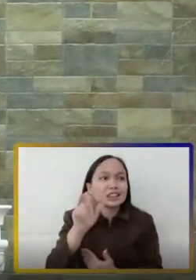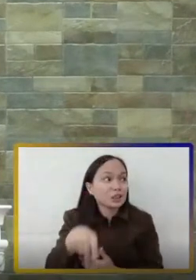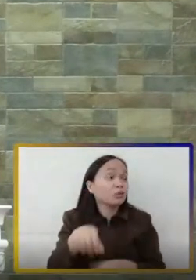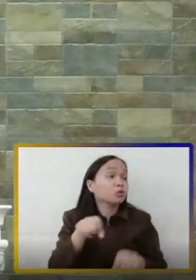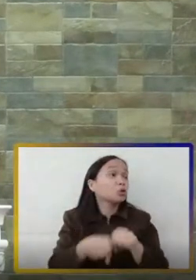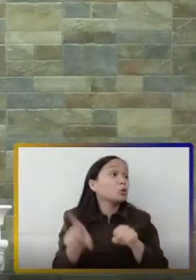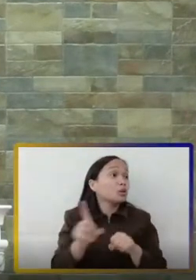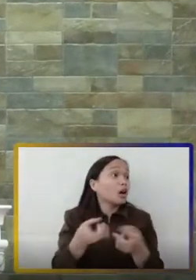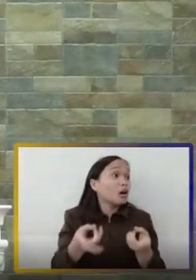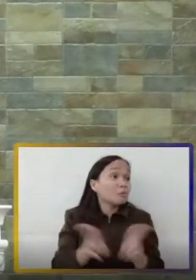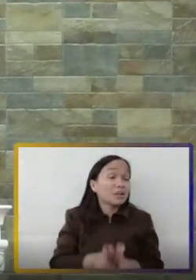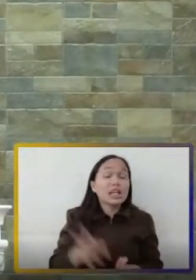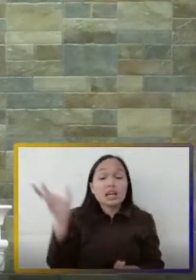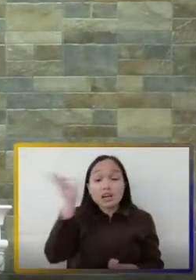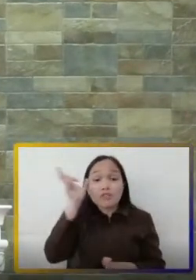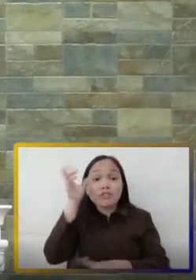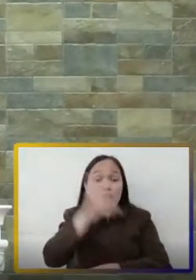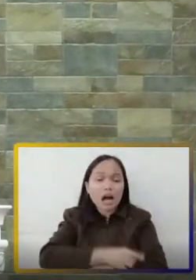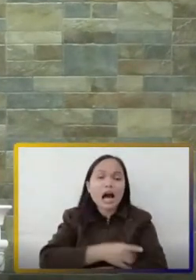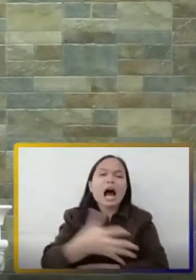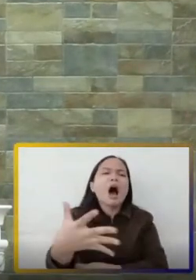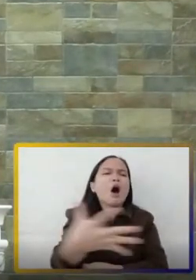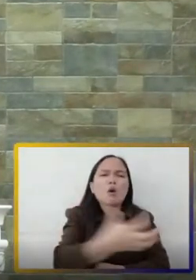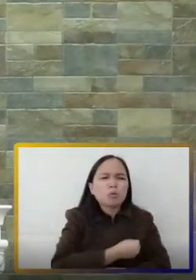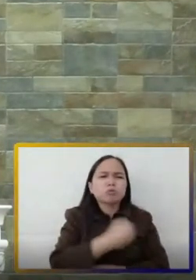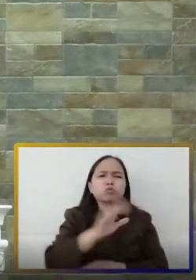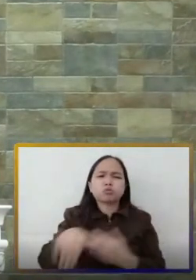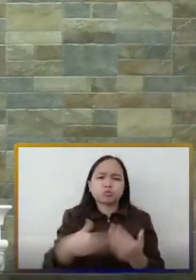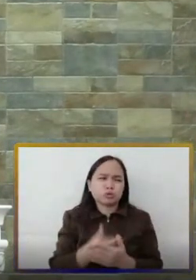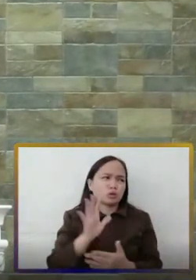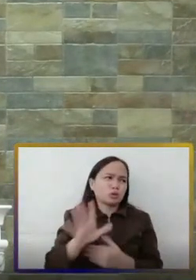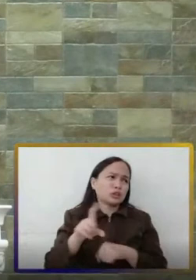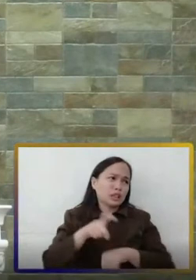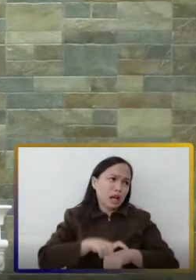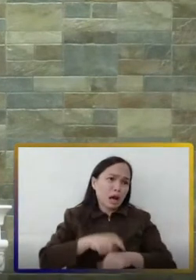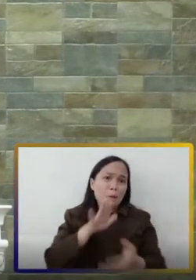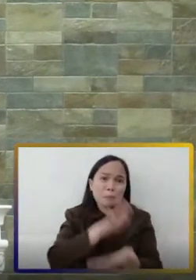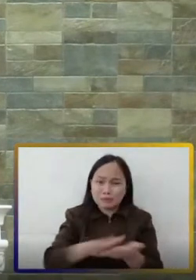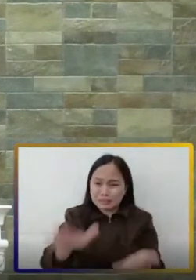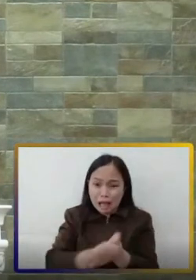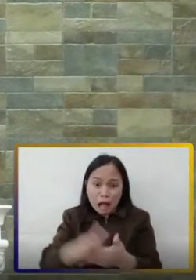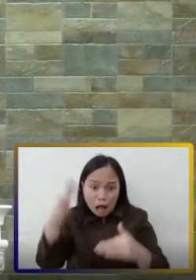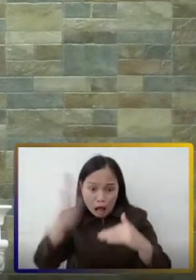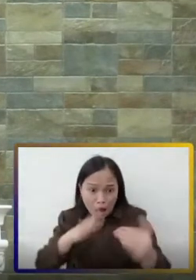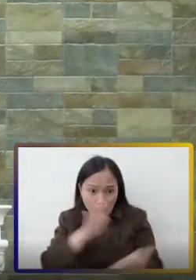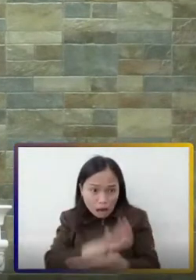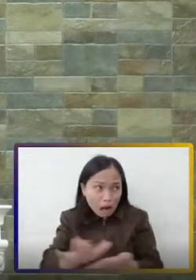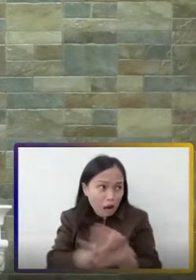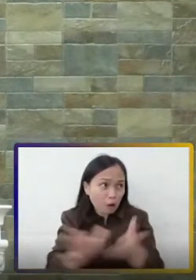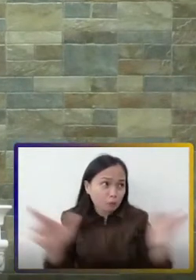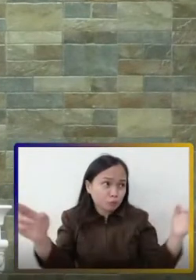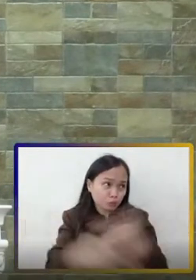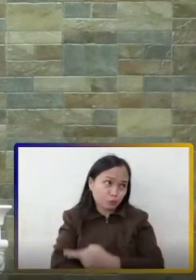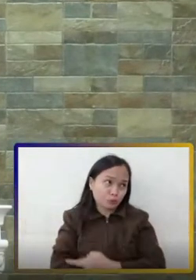days are getting your time for cleaning your room.